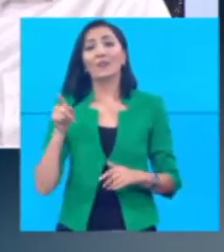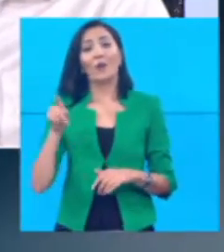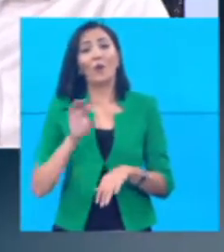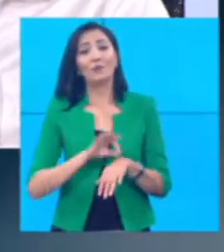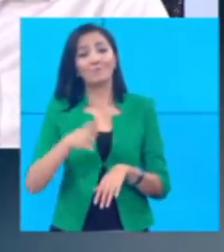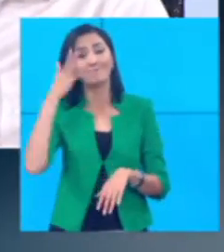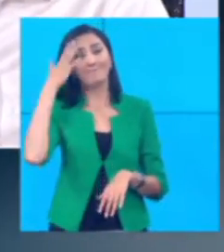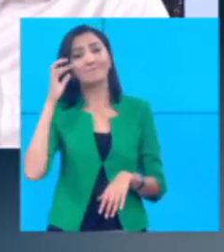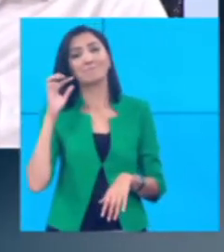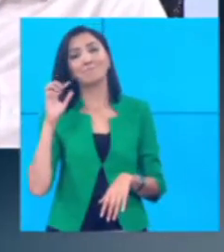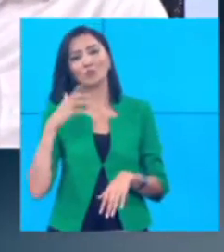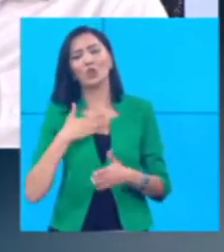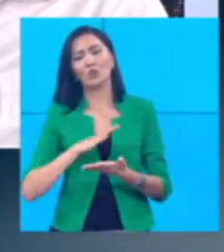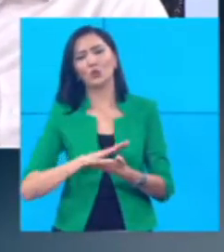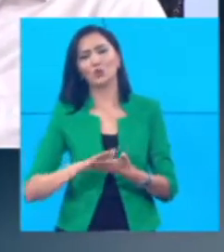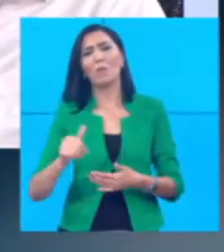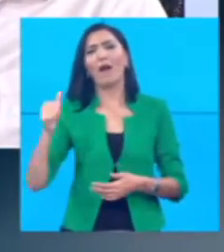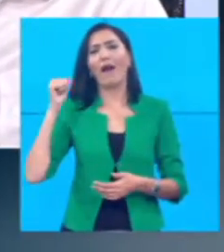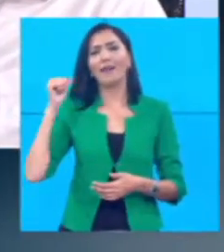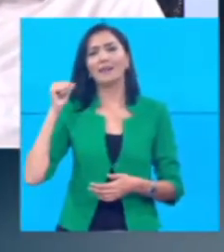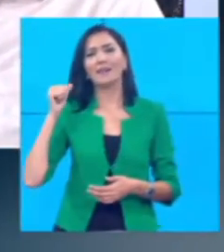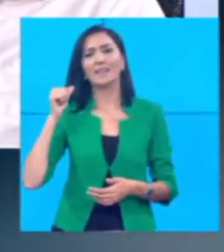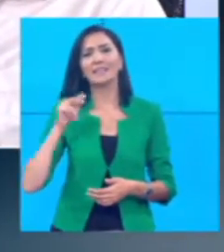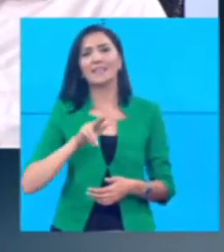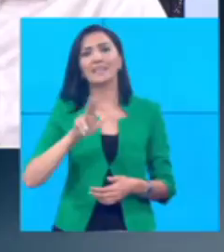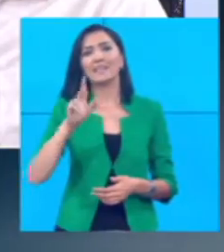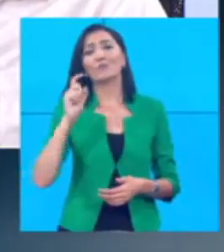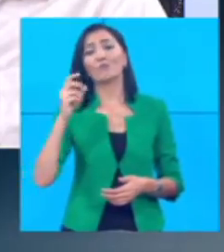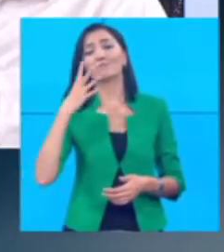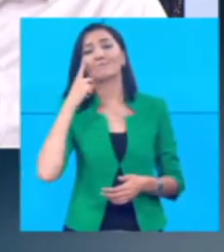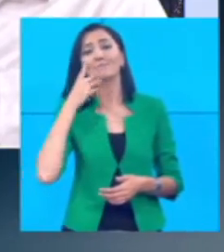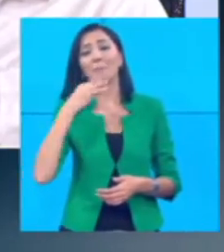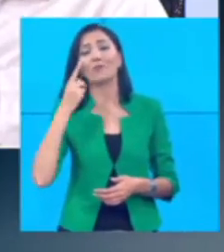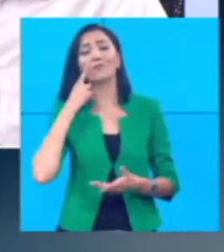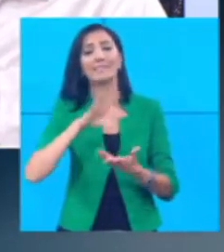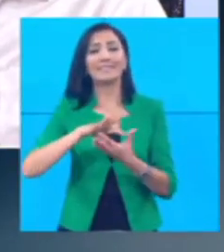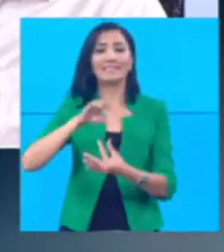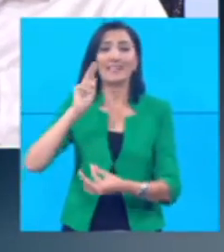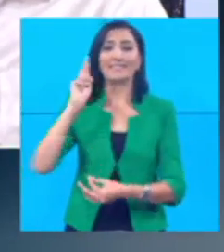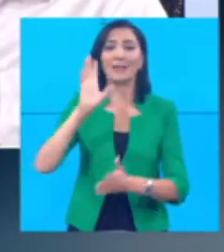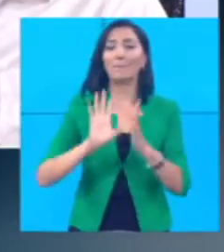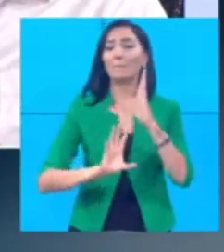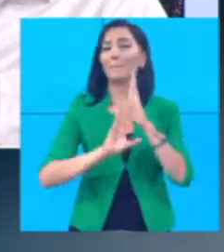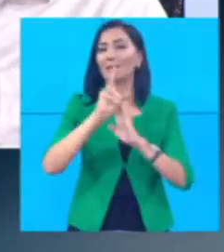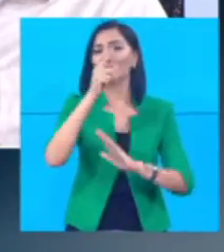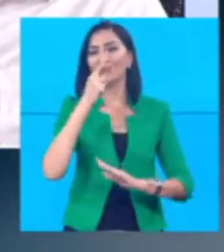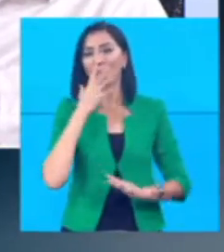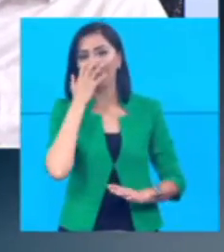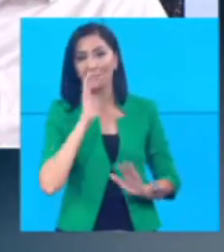Onların o anki psikolojisini düzeltiyorum. İşte arkanızda 79 milyon insan sizden başarı bekliyor